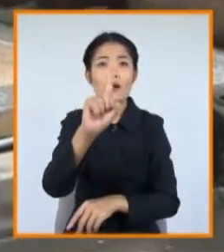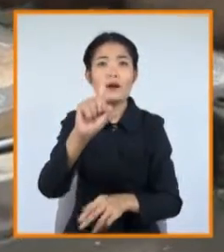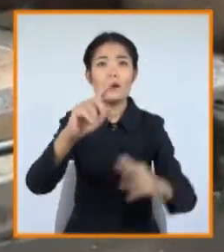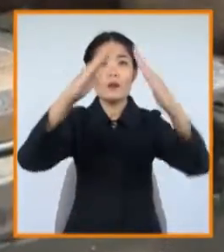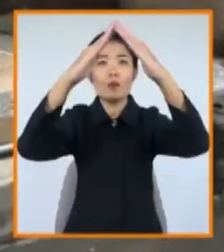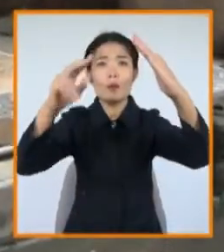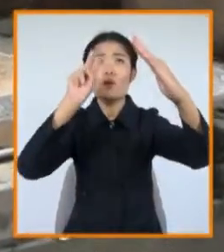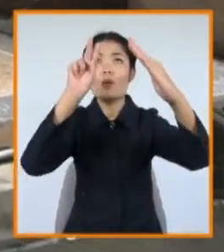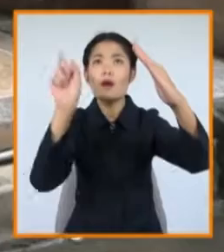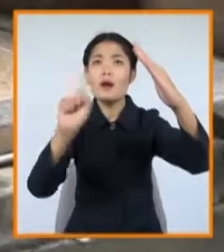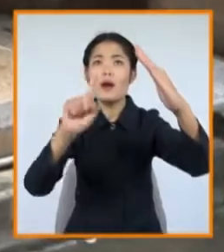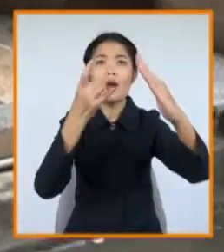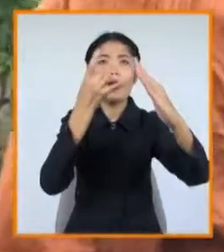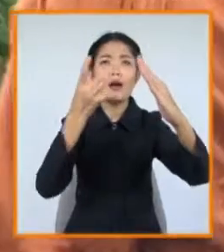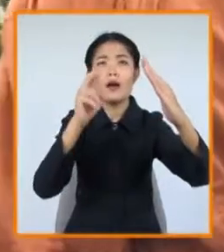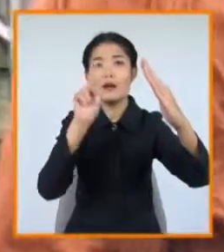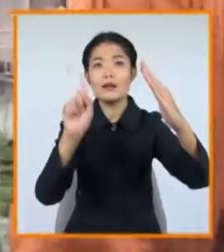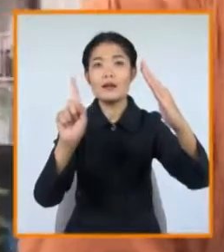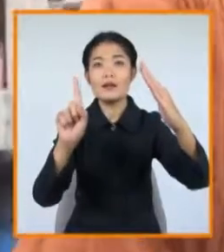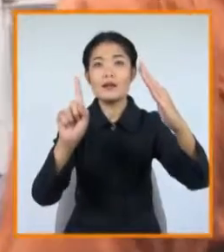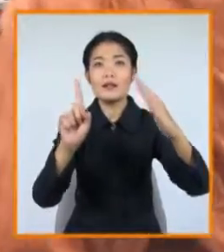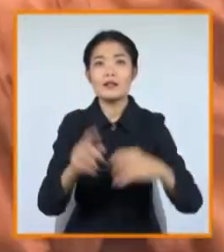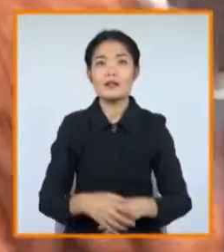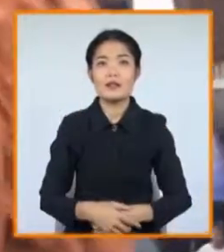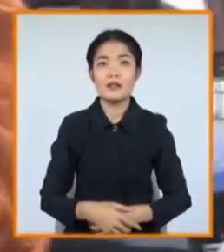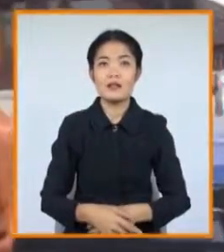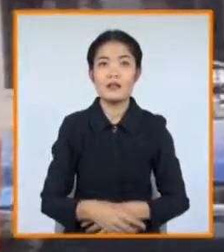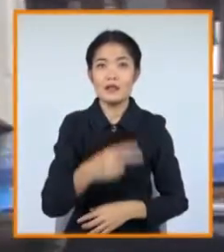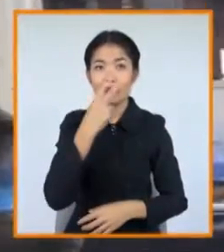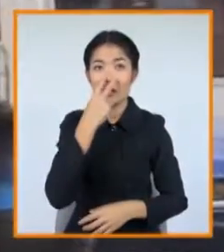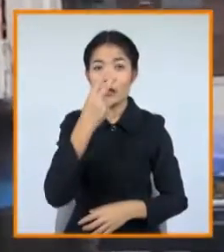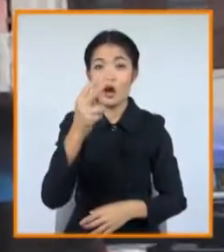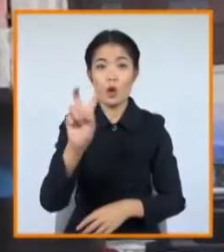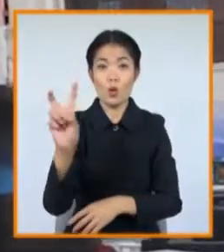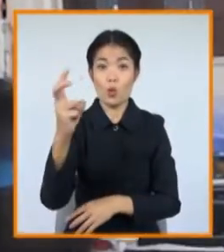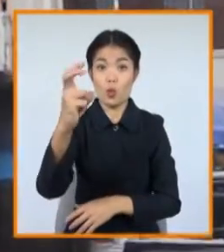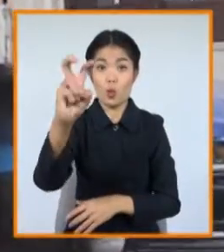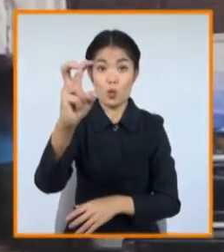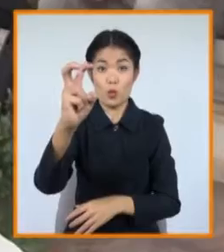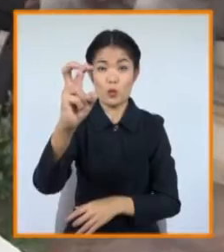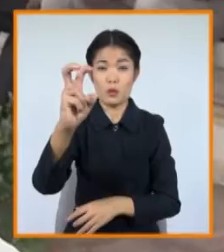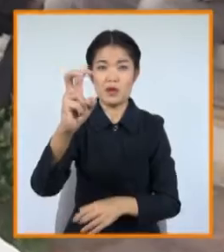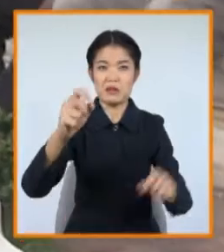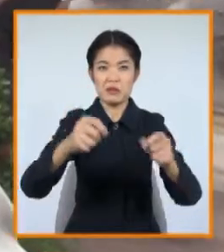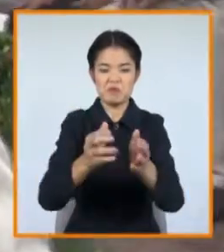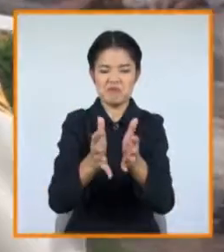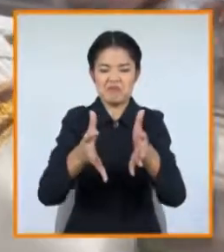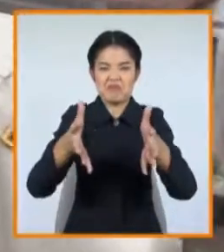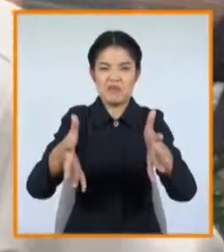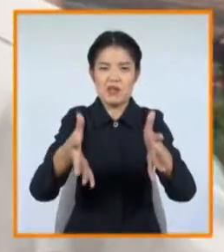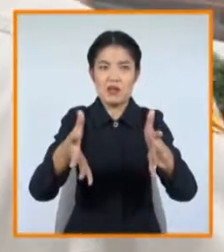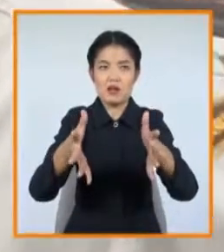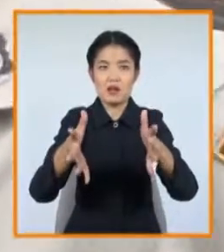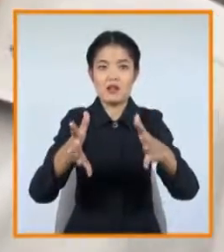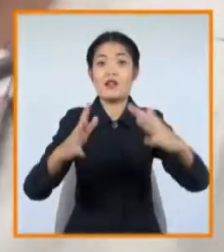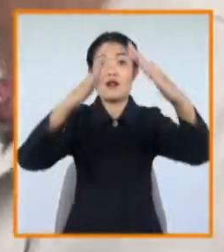เอามองกันใหญ่เลยพี่ตำรวจก็มองค่ะนะคะนั่นเองไงคะงูเหลือมค่ะขนาดใหญ่ด้วยนะคะเลื้อยอยู่